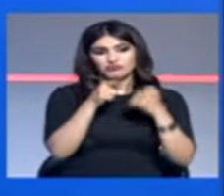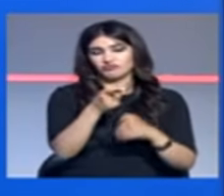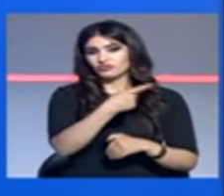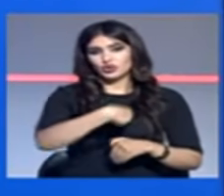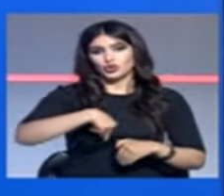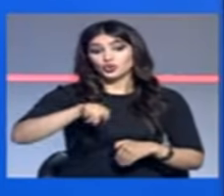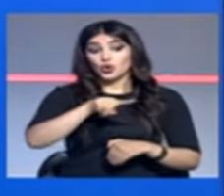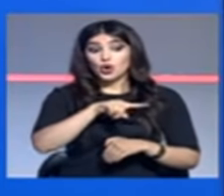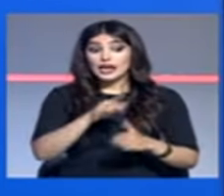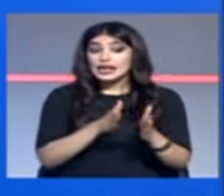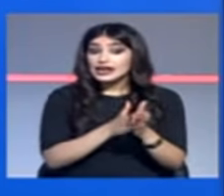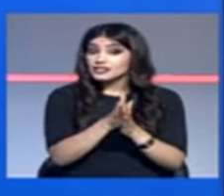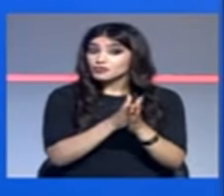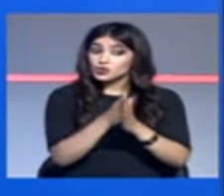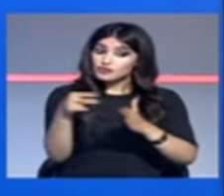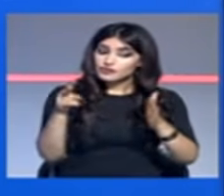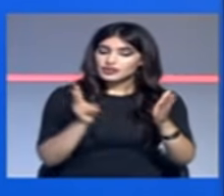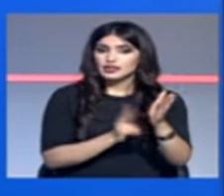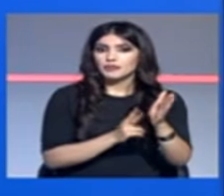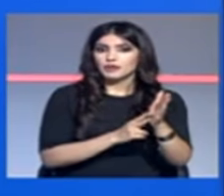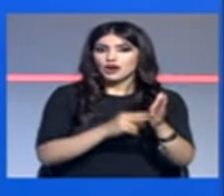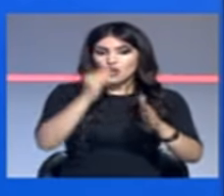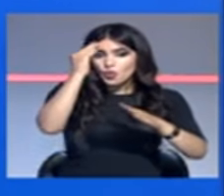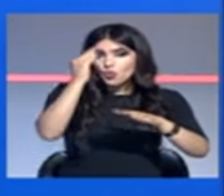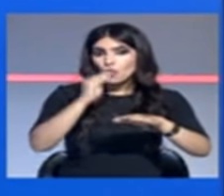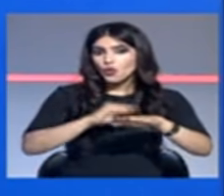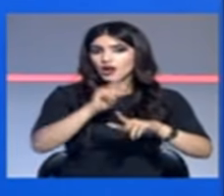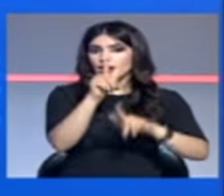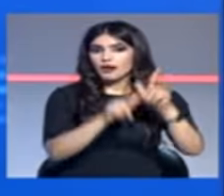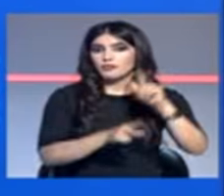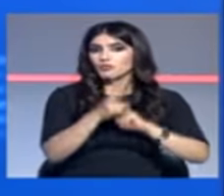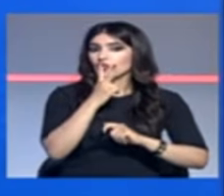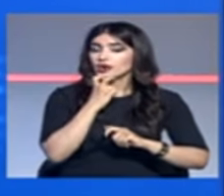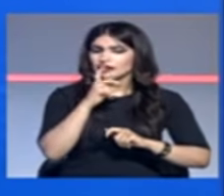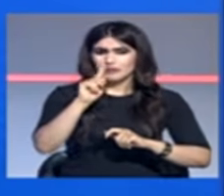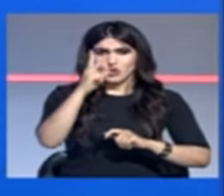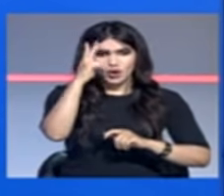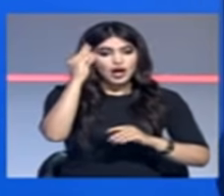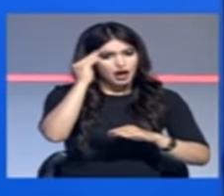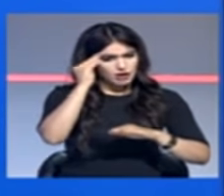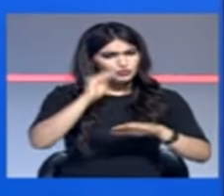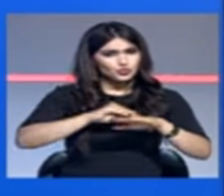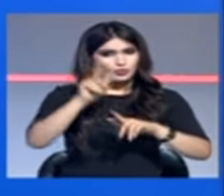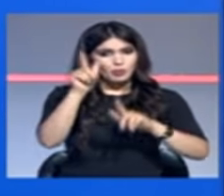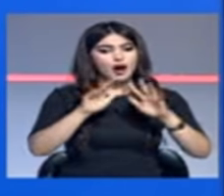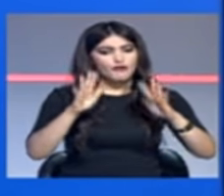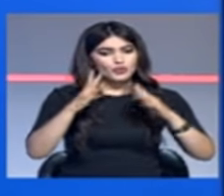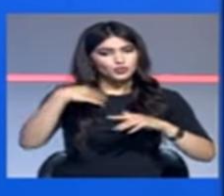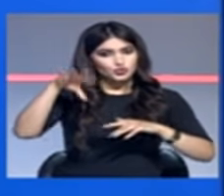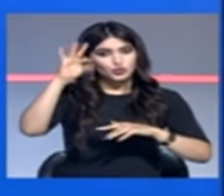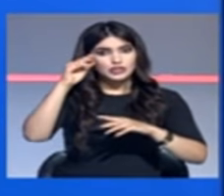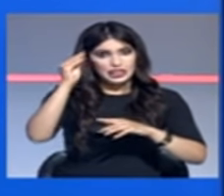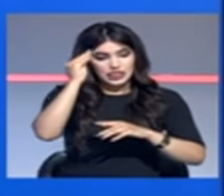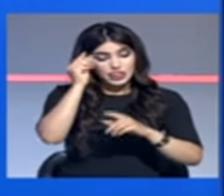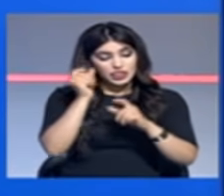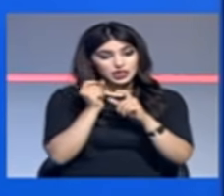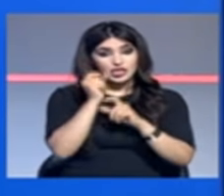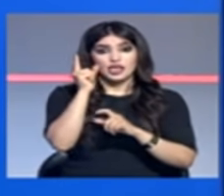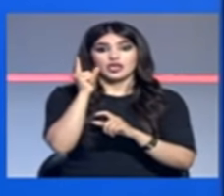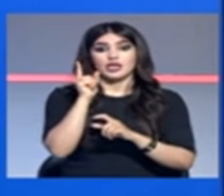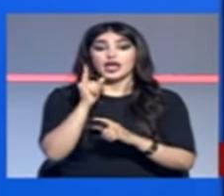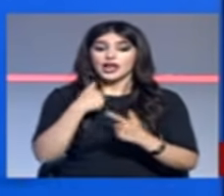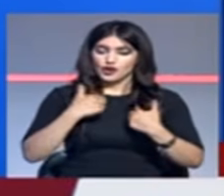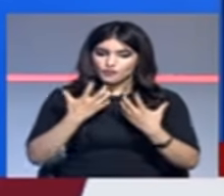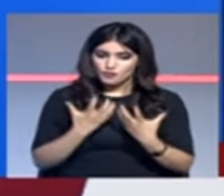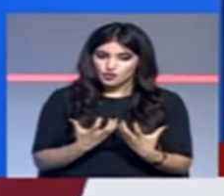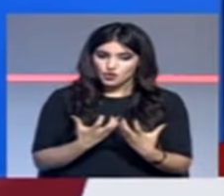نحب فاعل، خلينا خاطر كيف نحكي وعي، يقول لك التونسي ما عندوش وعي، لا لا، التونسي ما شاء الله عليه ذكي، انا